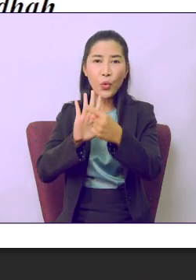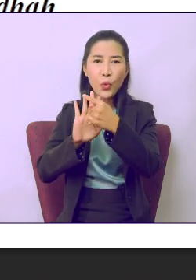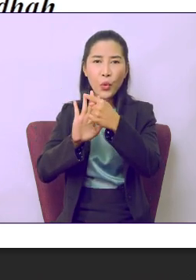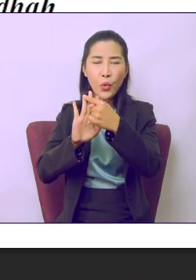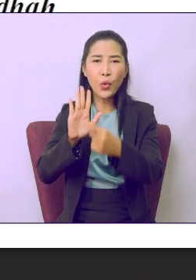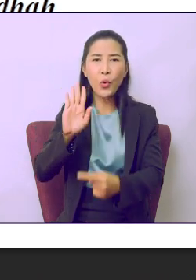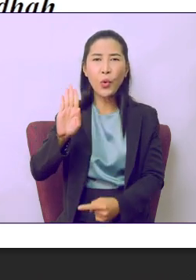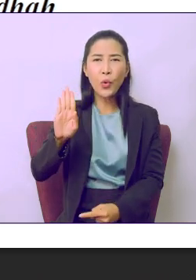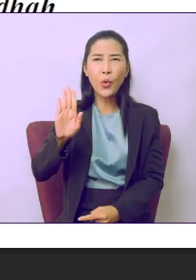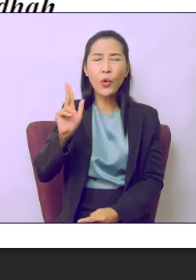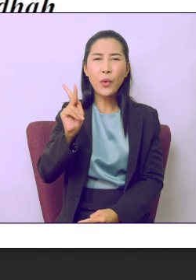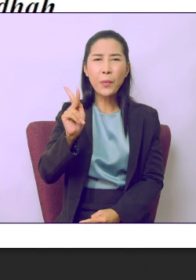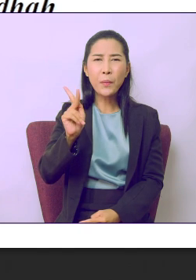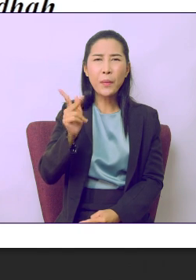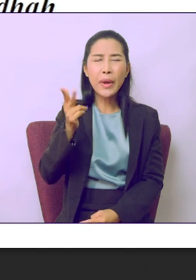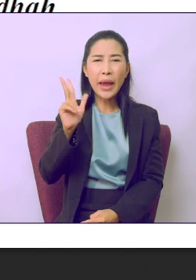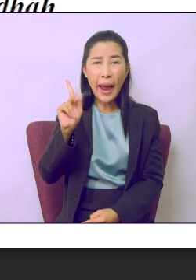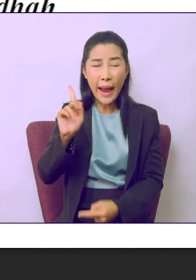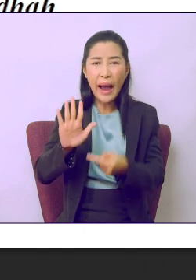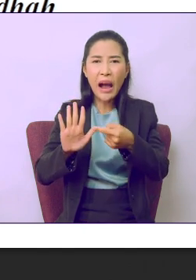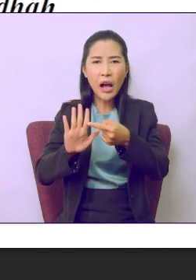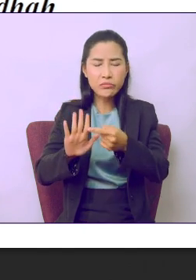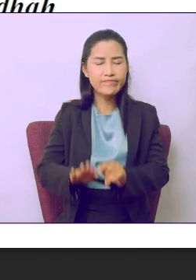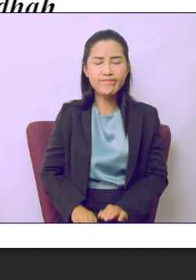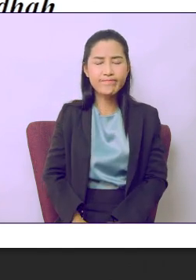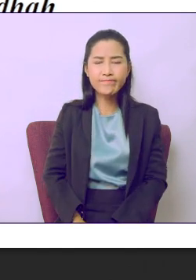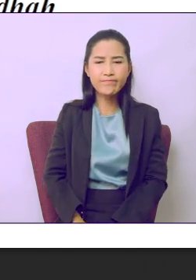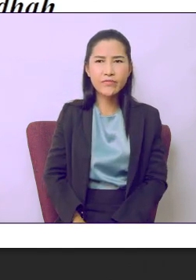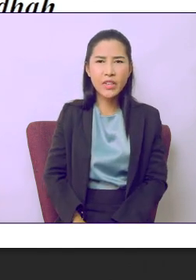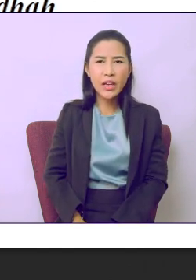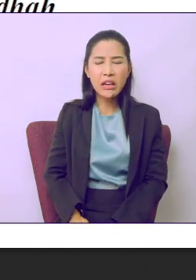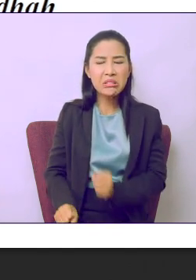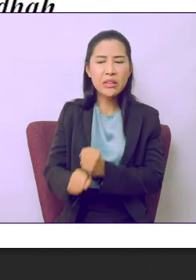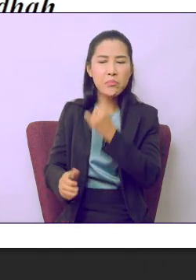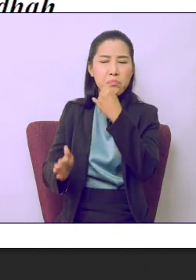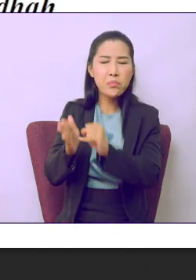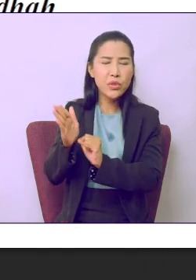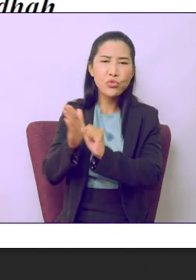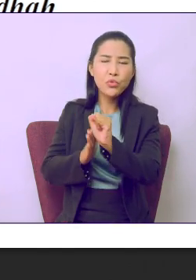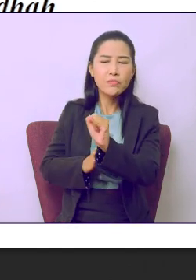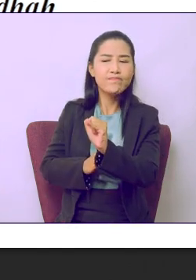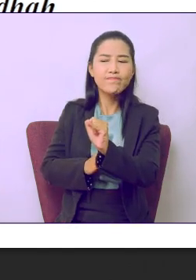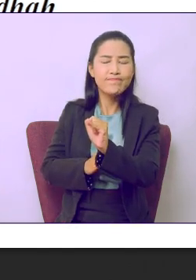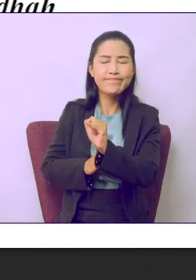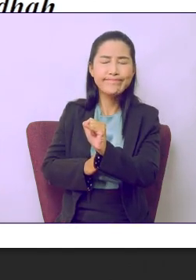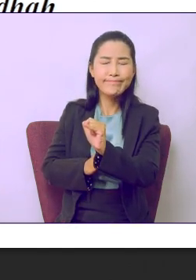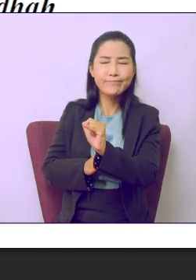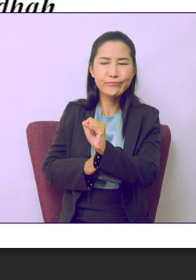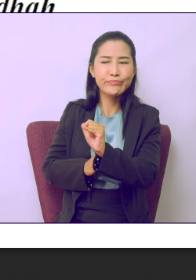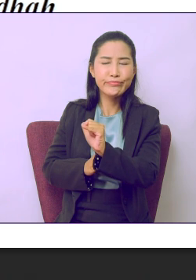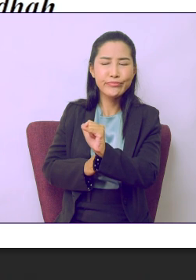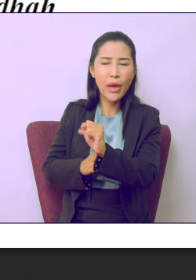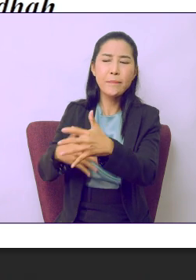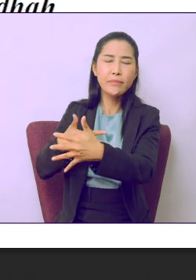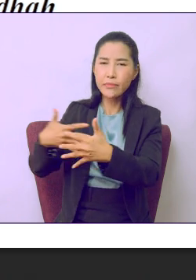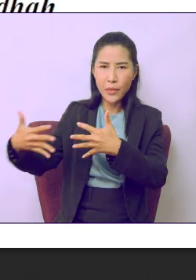วางเฉยนะครับต่อต่อคนอื่นนะครับไม่ว่าเขาจะทำผิดหรือทำถูกอะไรก็เราก็จะไม่ตัดสินเพราะว่าเราไม่รู้ต้น